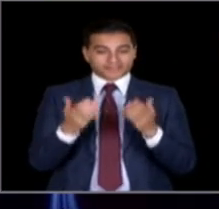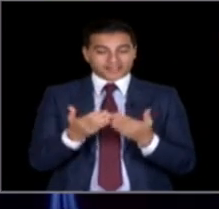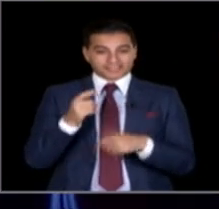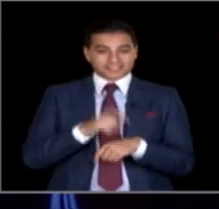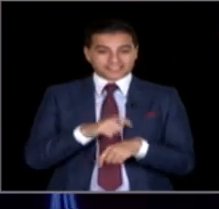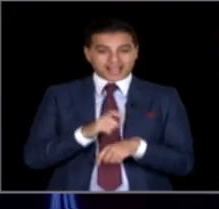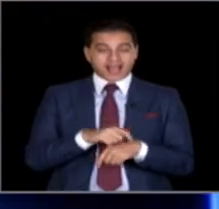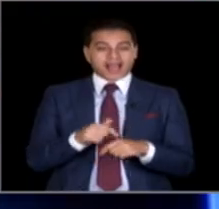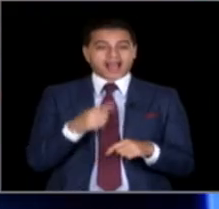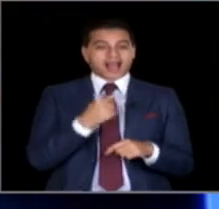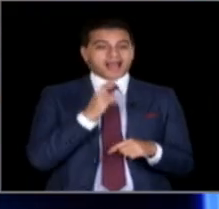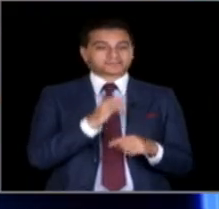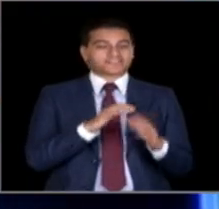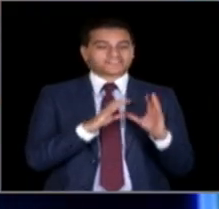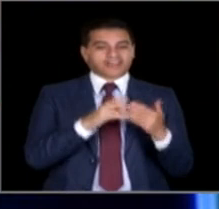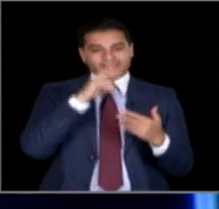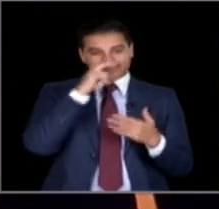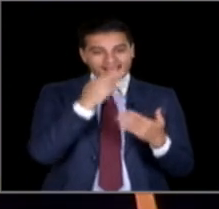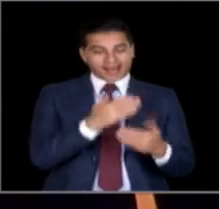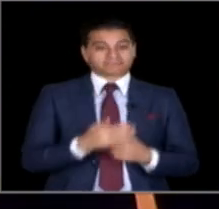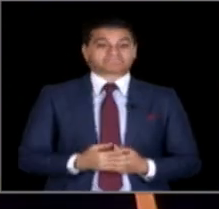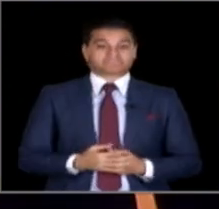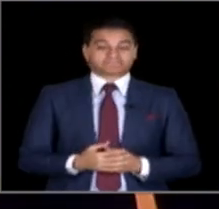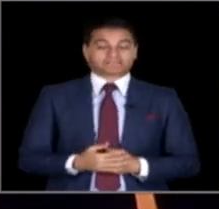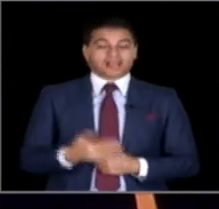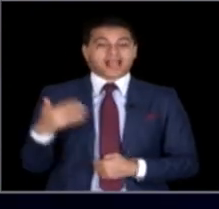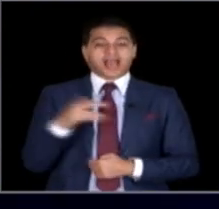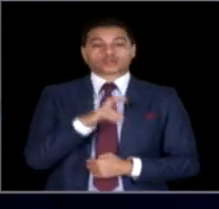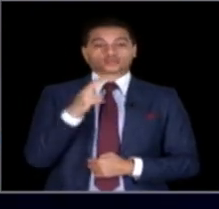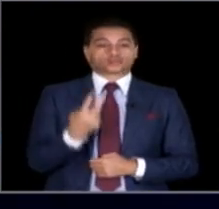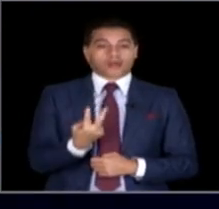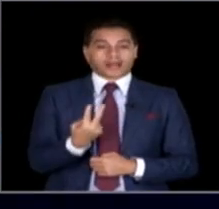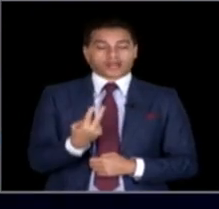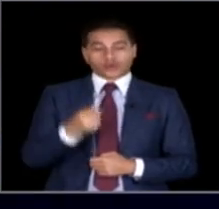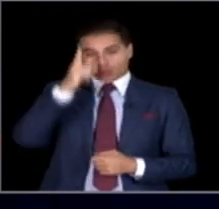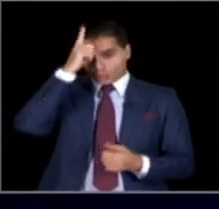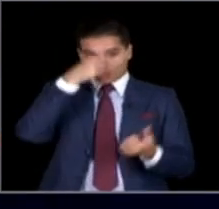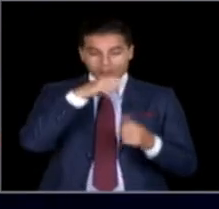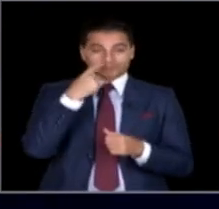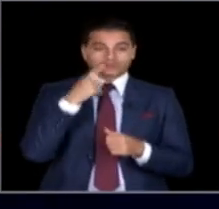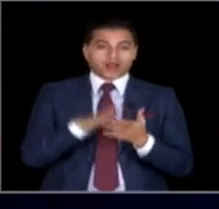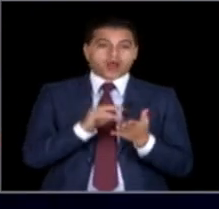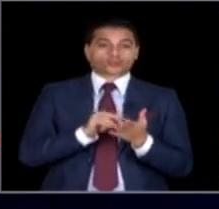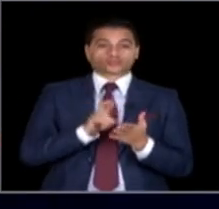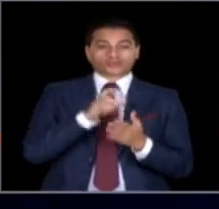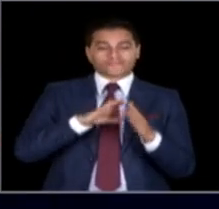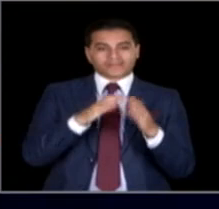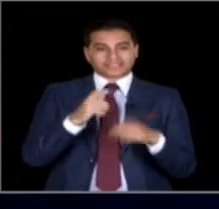الساعة، 50 التعالب. آخر سؤالين في الفقرة علوم، أو السؤال